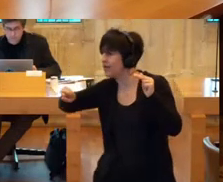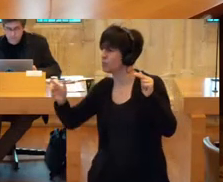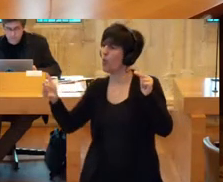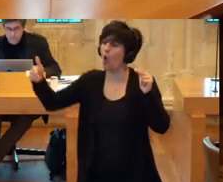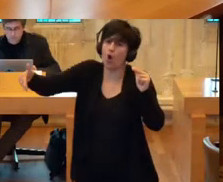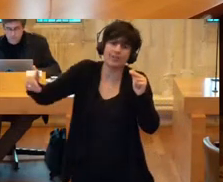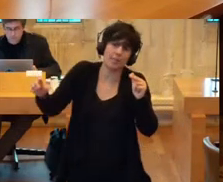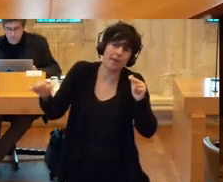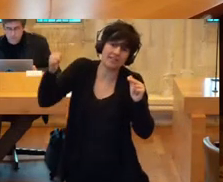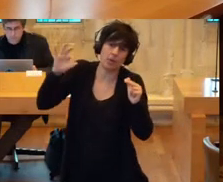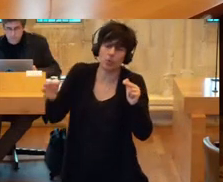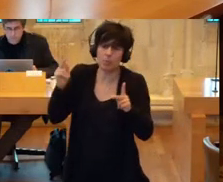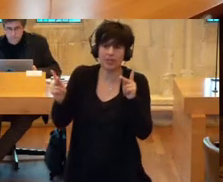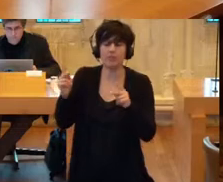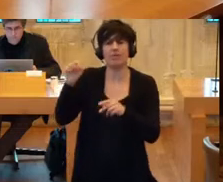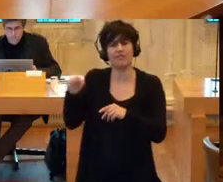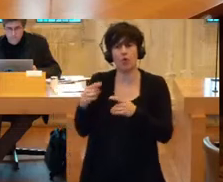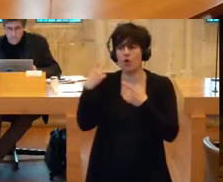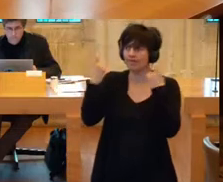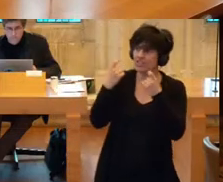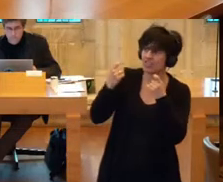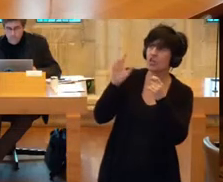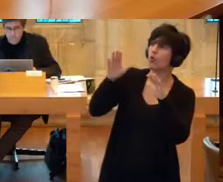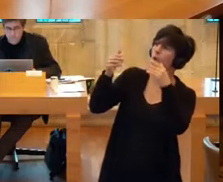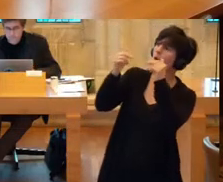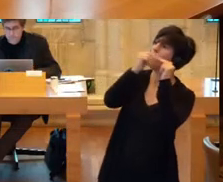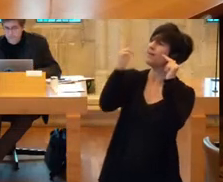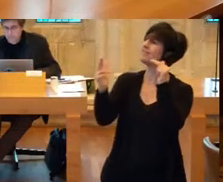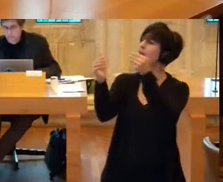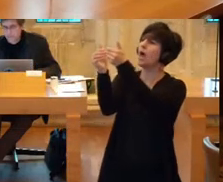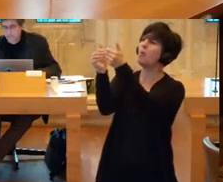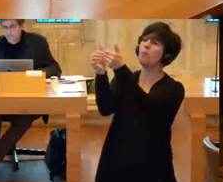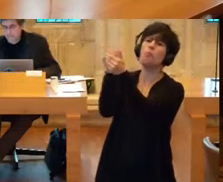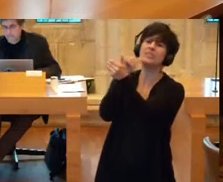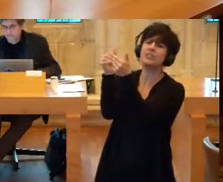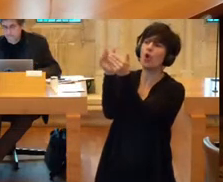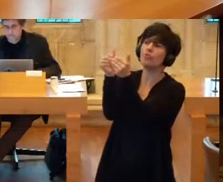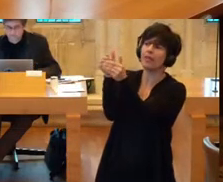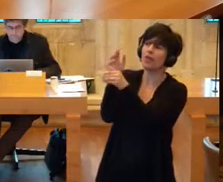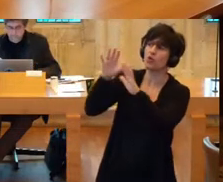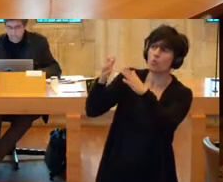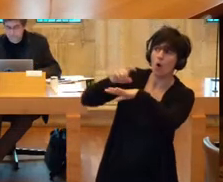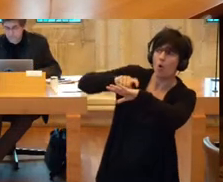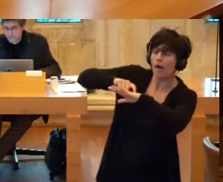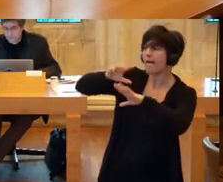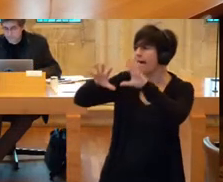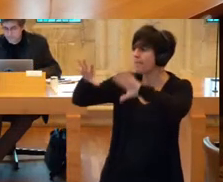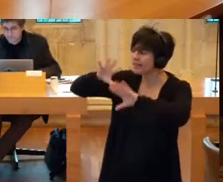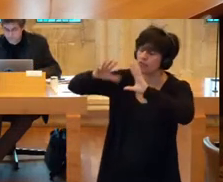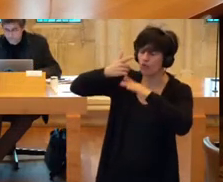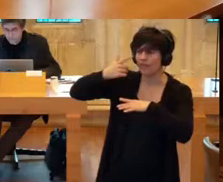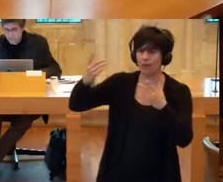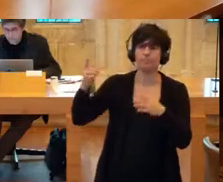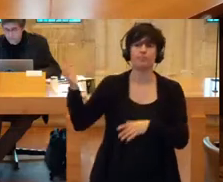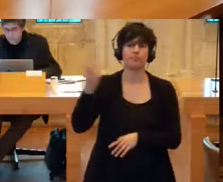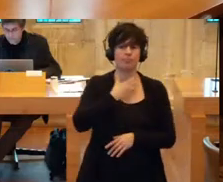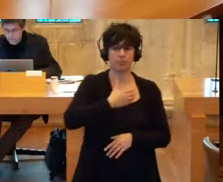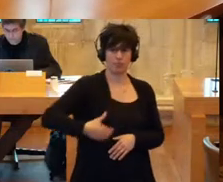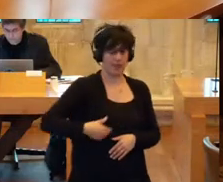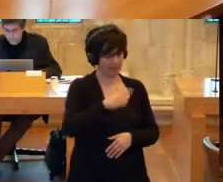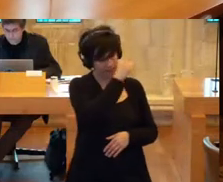modalités d'ouverture et fermeture pour qu'elles soient directement en lien avec cette passerelle. Voilà, j'en profite pour dire, puisque